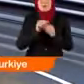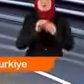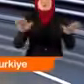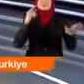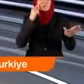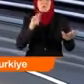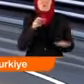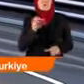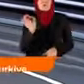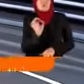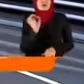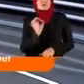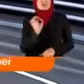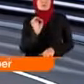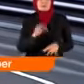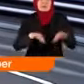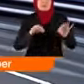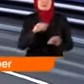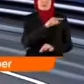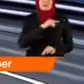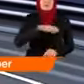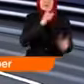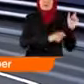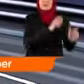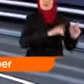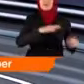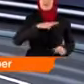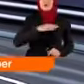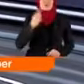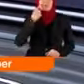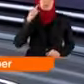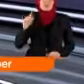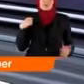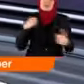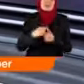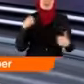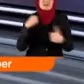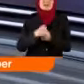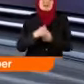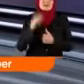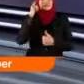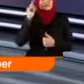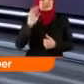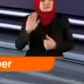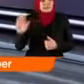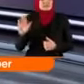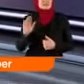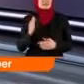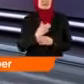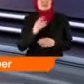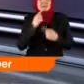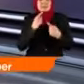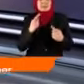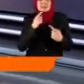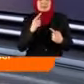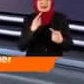provokasyona zemin hazırlamak istedim hükümet kanadından peş peşe sağduyu açıklamaları yapıldı İçişleri Bakanı Süleyman Soylu da yapılmak istenen